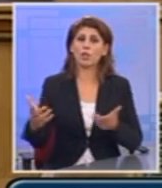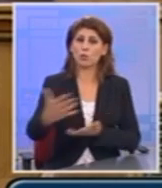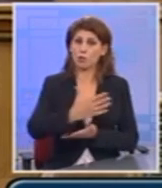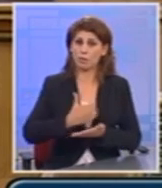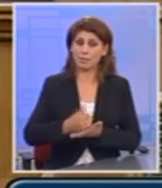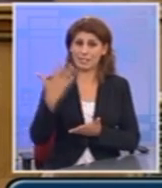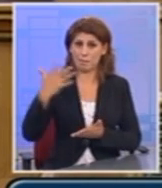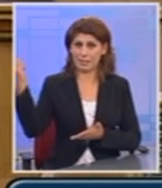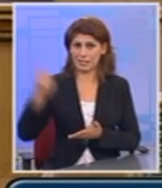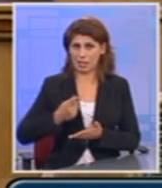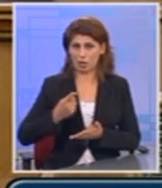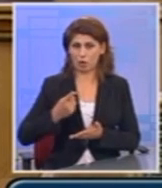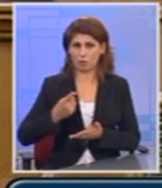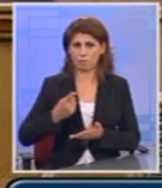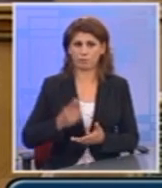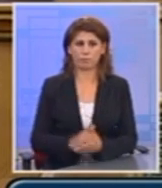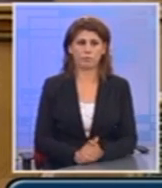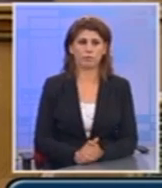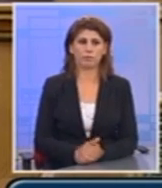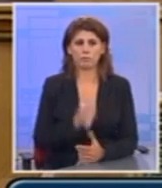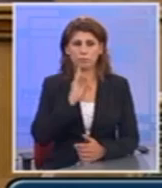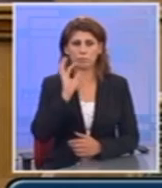κατά 5%